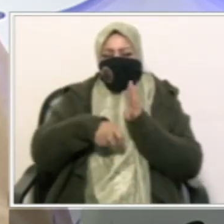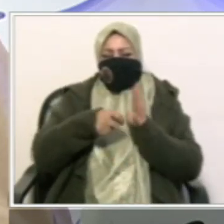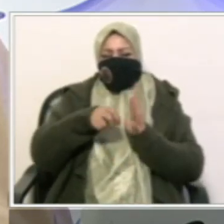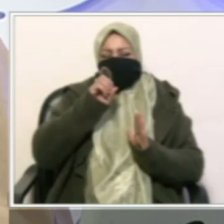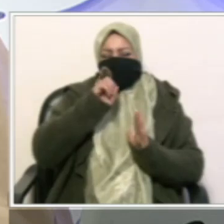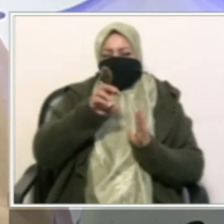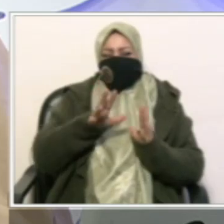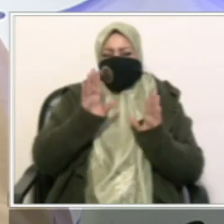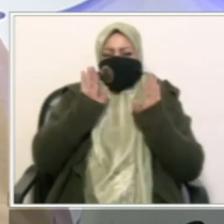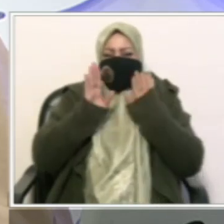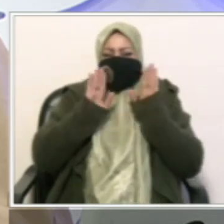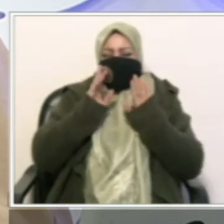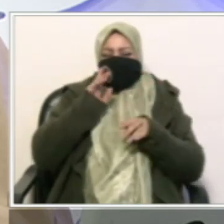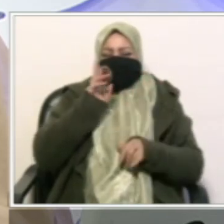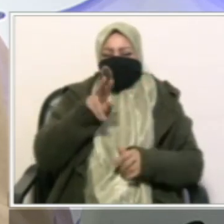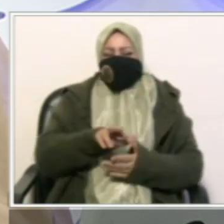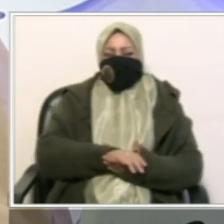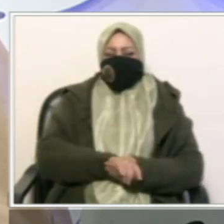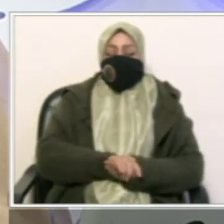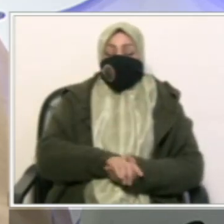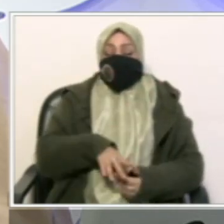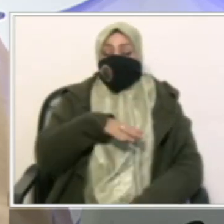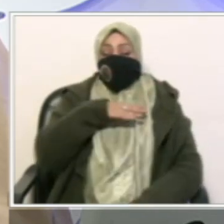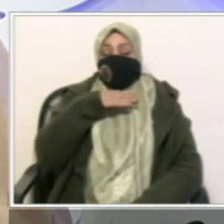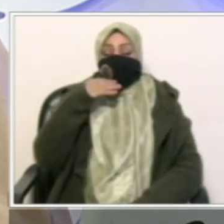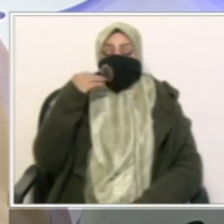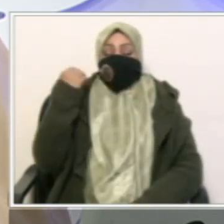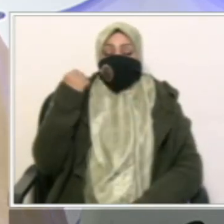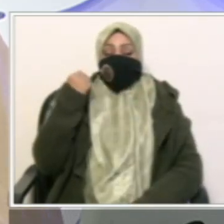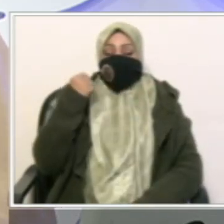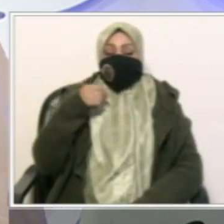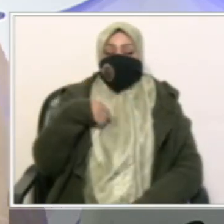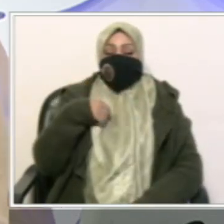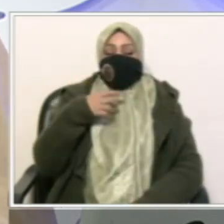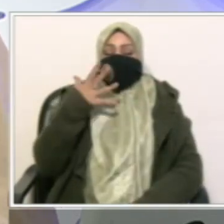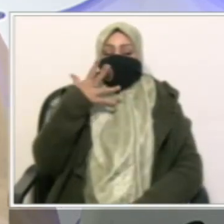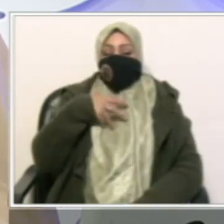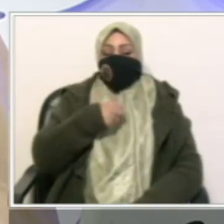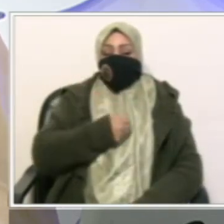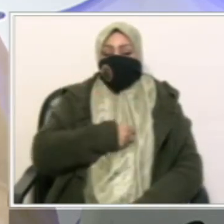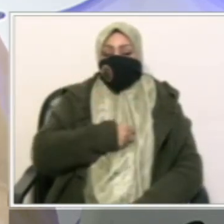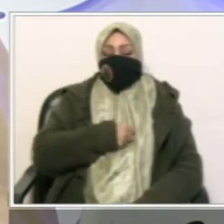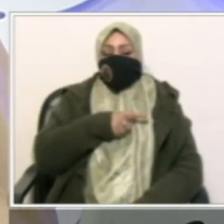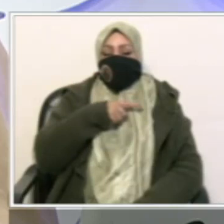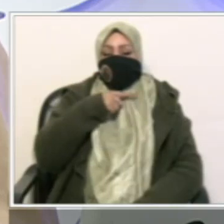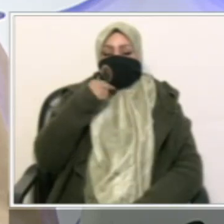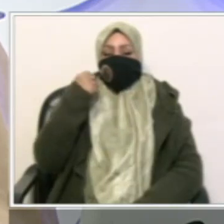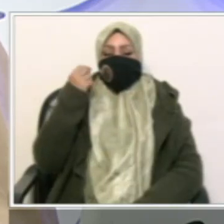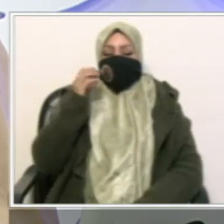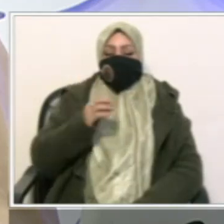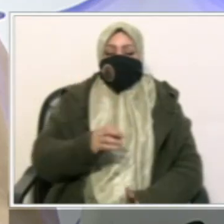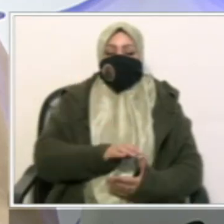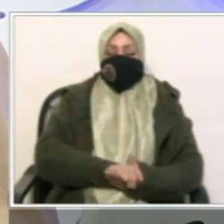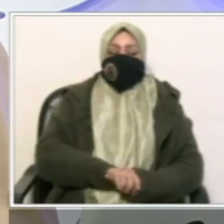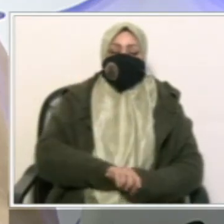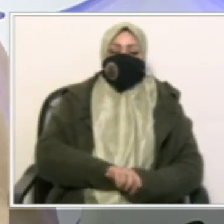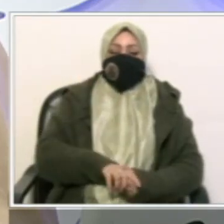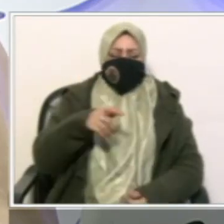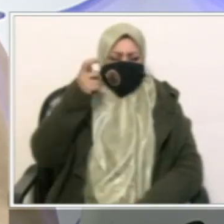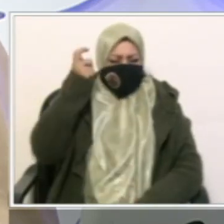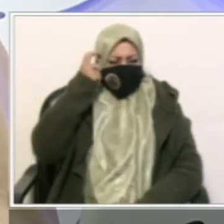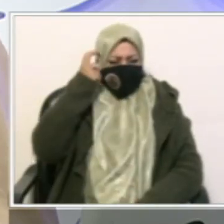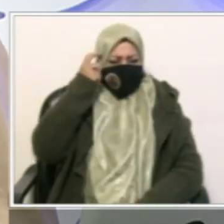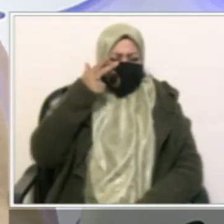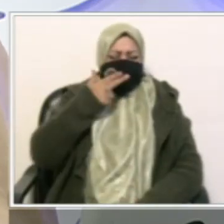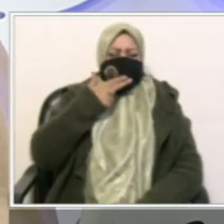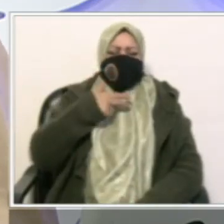الحسي والمعنوي، خطره يعني على أفكار الأولاد مما يرد